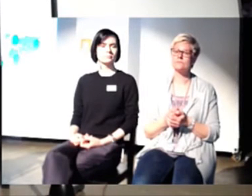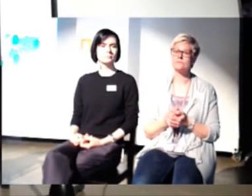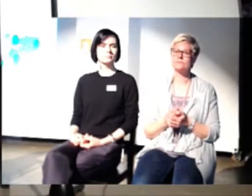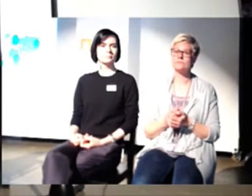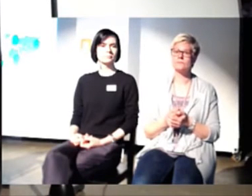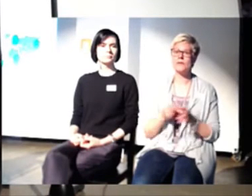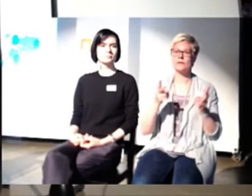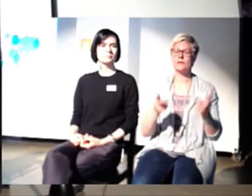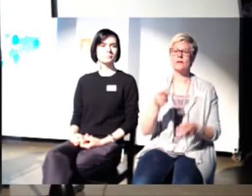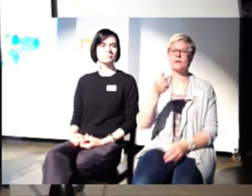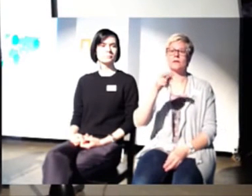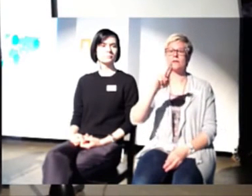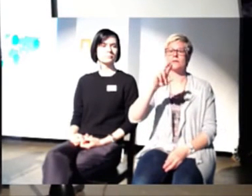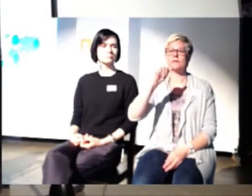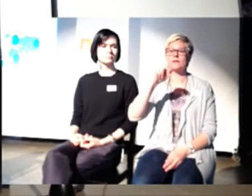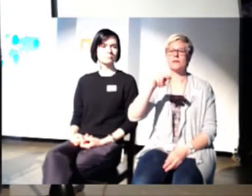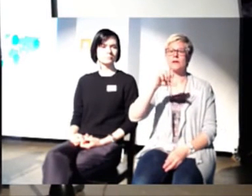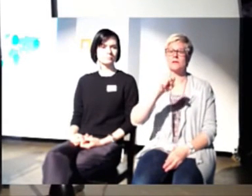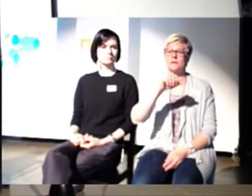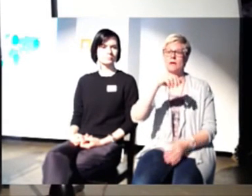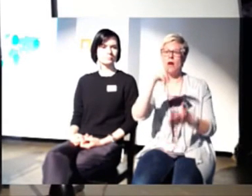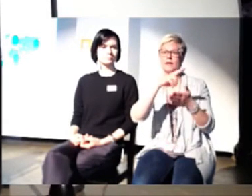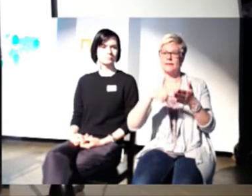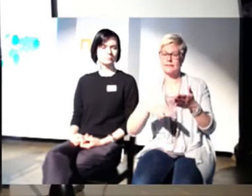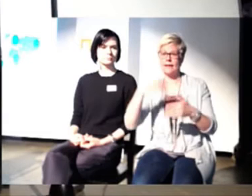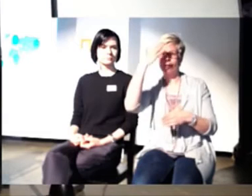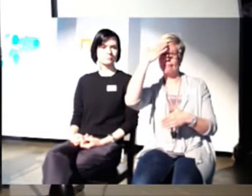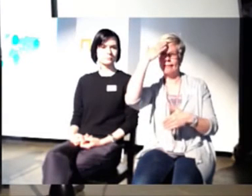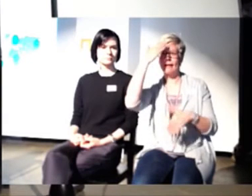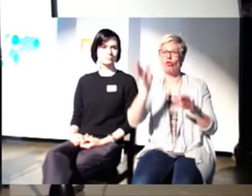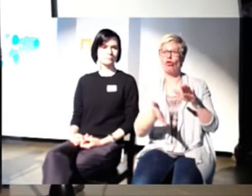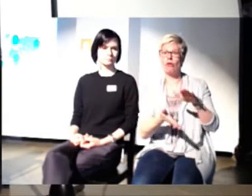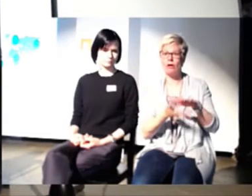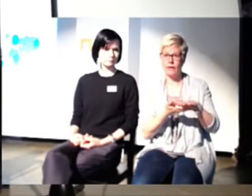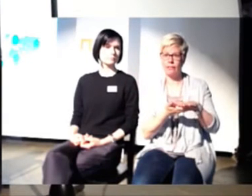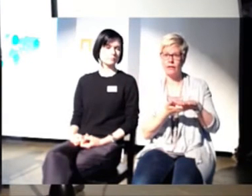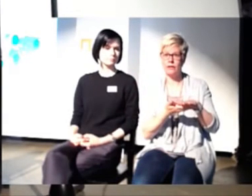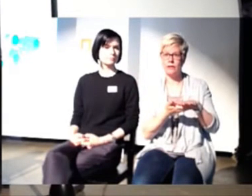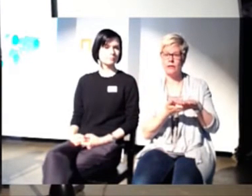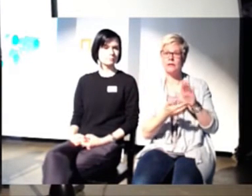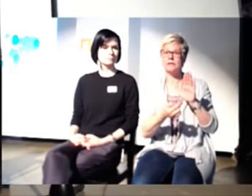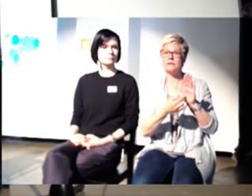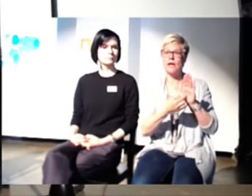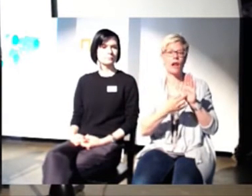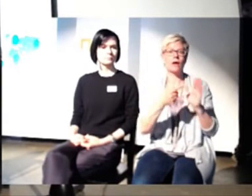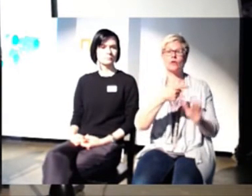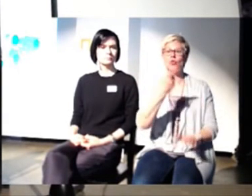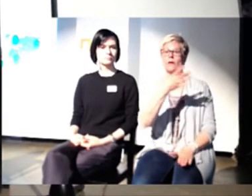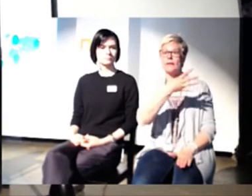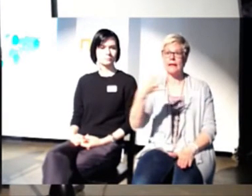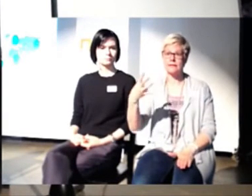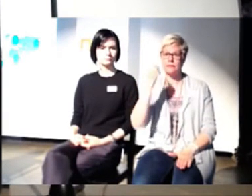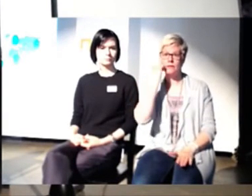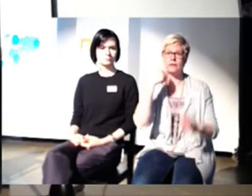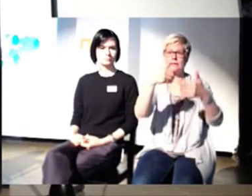Samoin tämä Trans Artists tietokanta, niin heillä on tietokannasta 1400